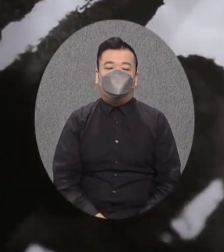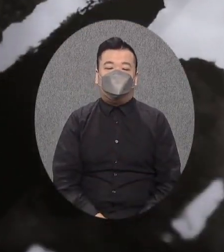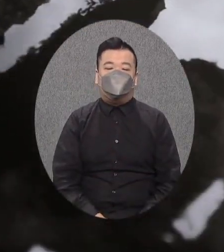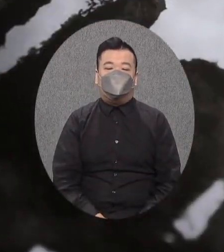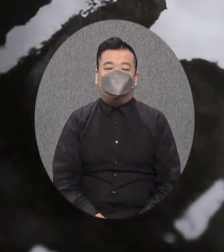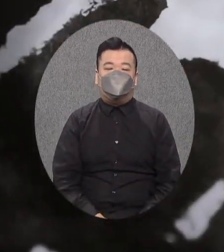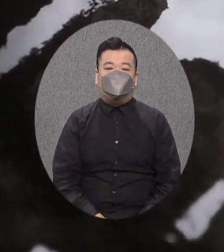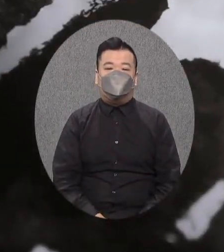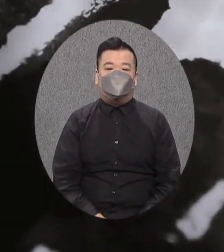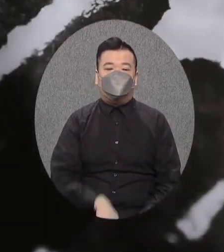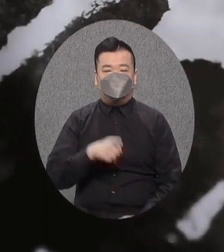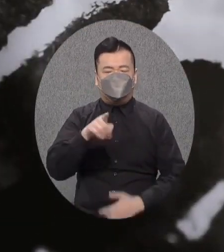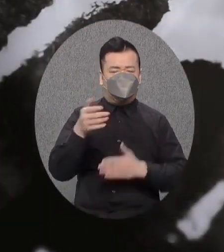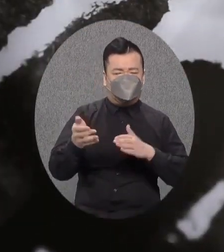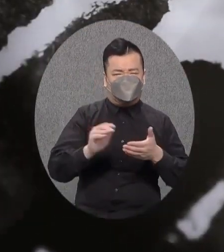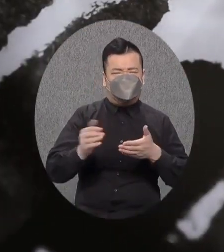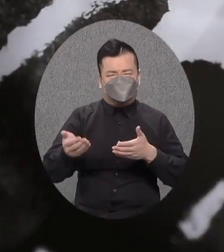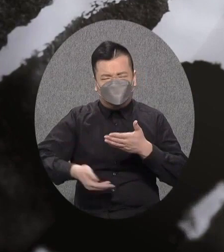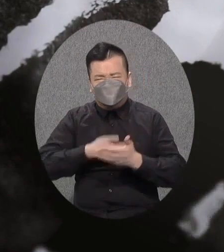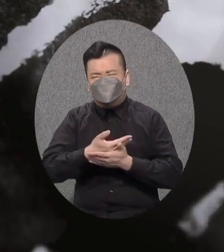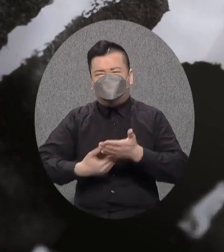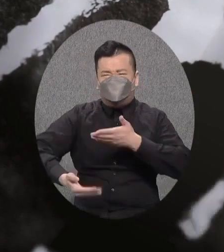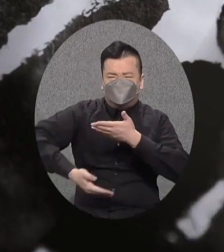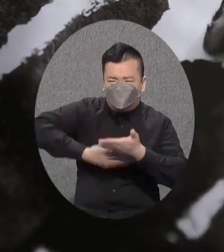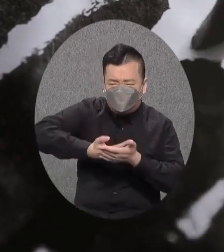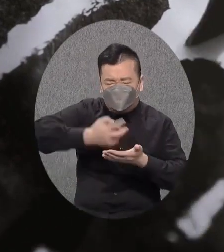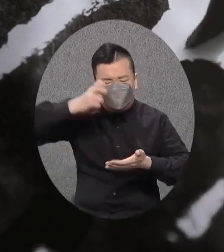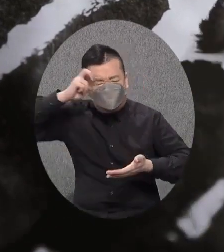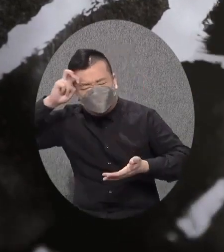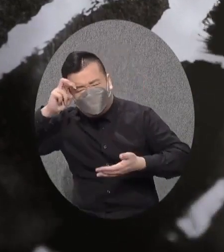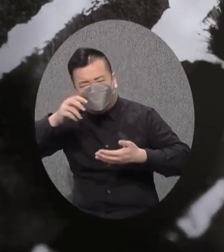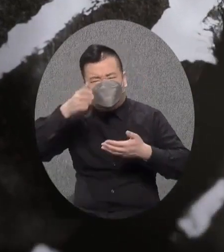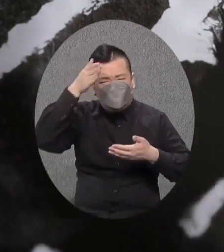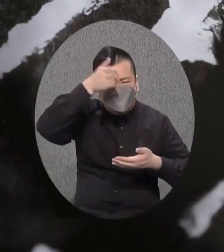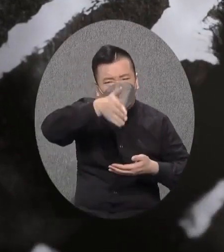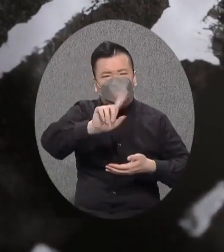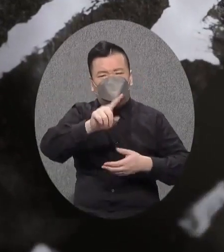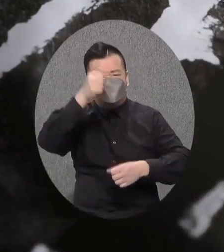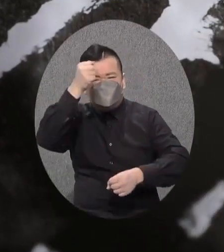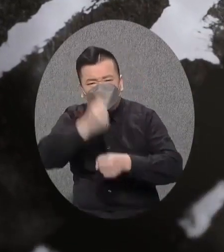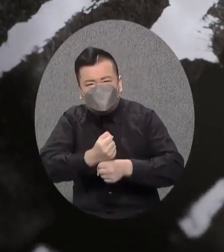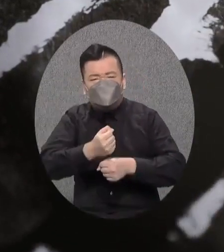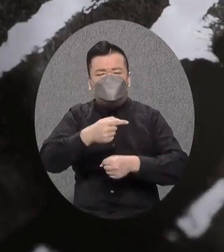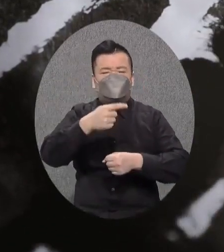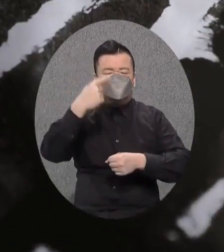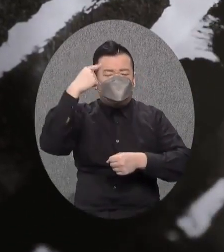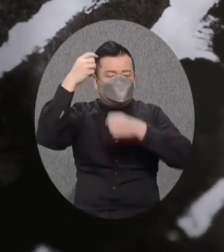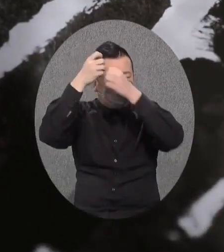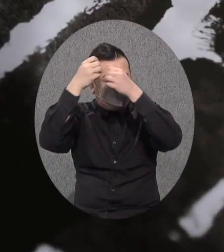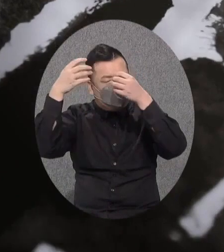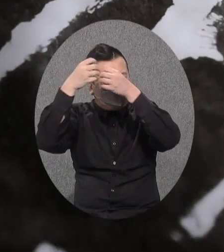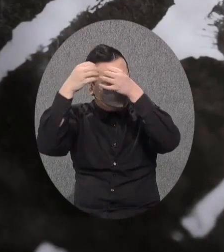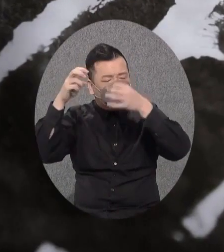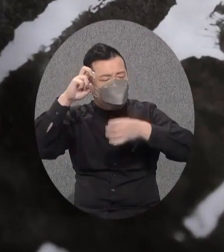一個你會反覆思考應該點做啊，有咩方向可以做，係一個思考嘅沉